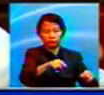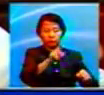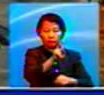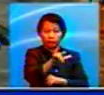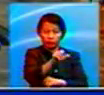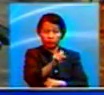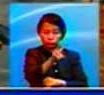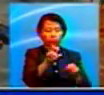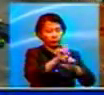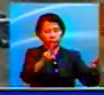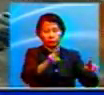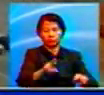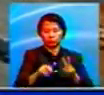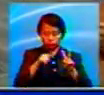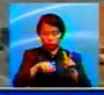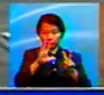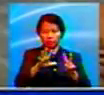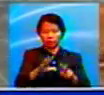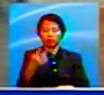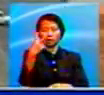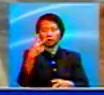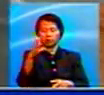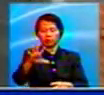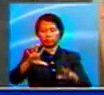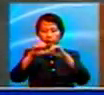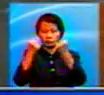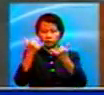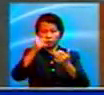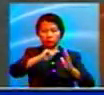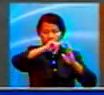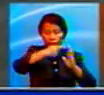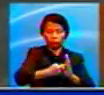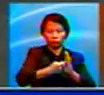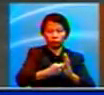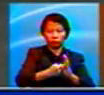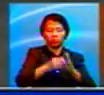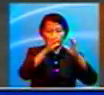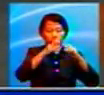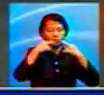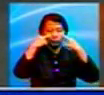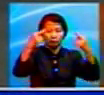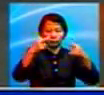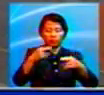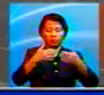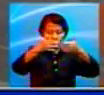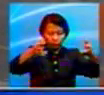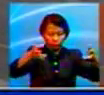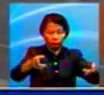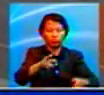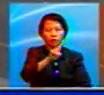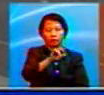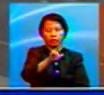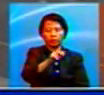sana. 2 Mei ini, 5 syarikat penerbangan akan memulakan operasi secara rasmi pada pembukaan